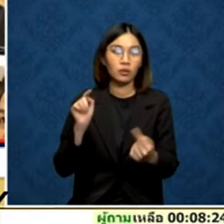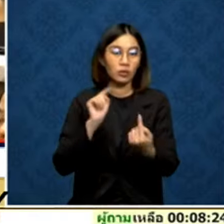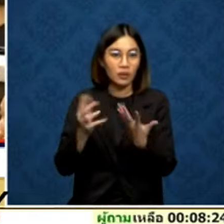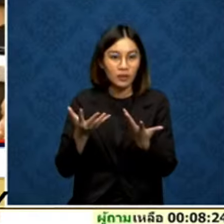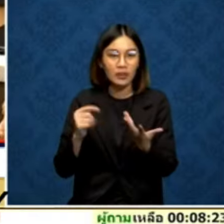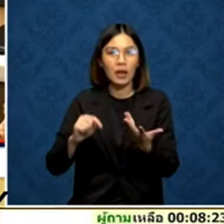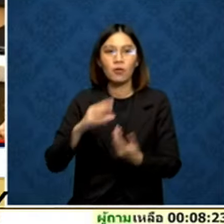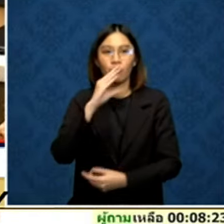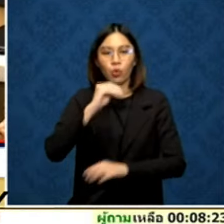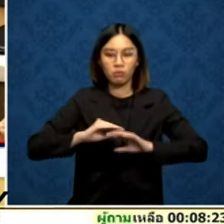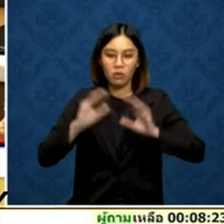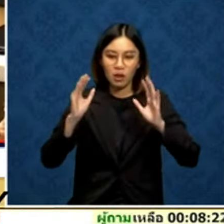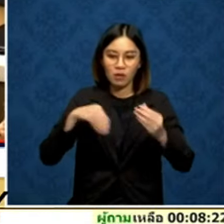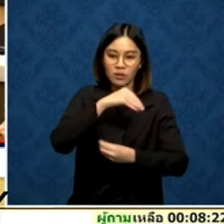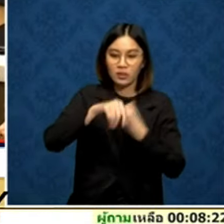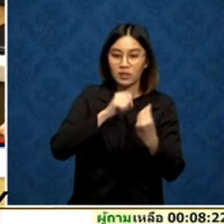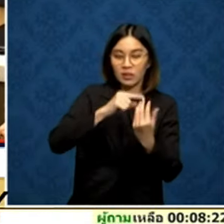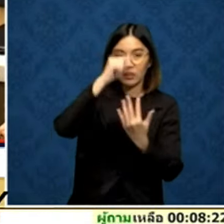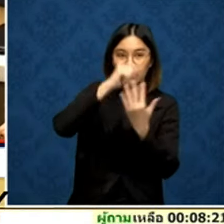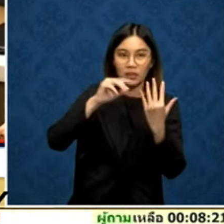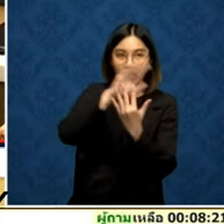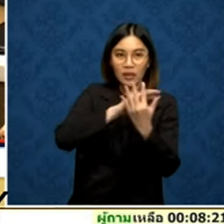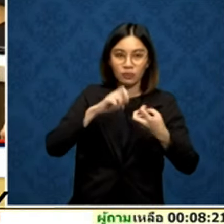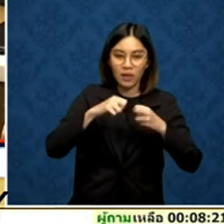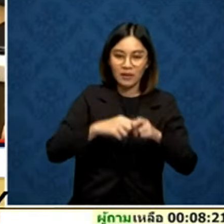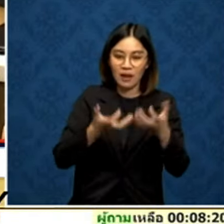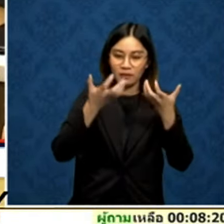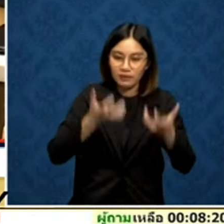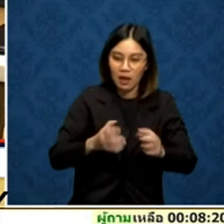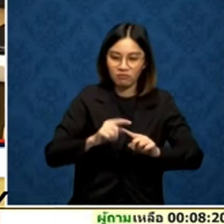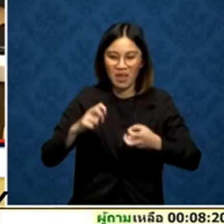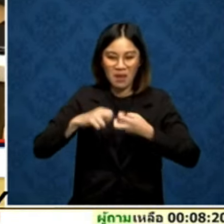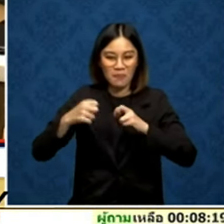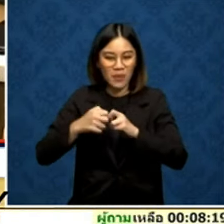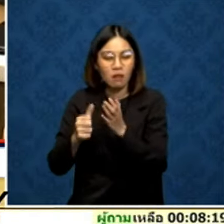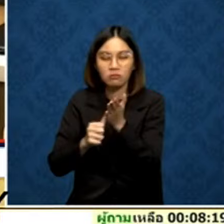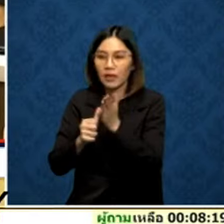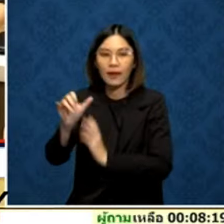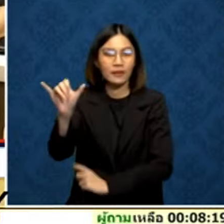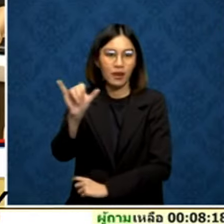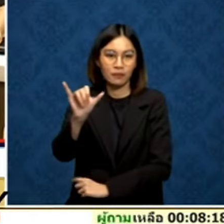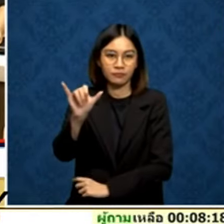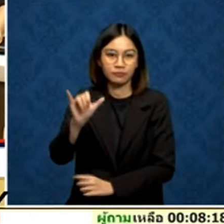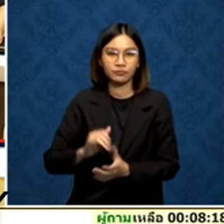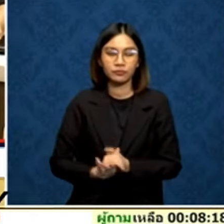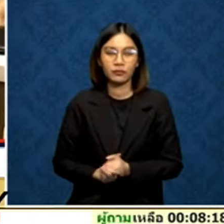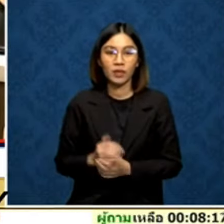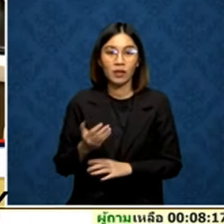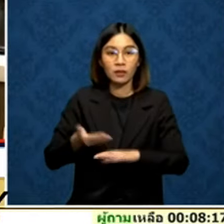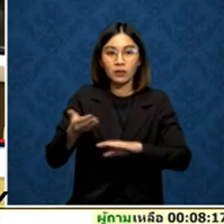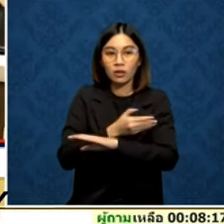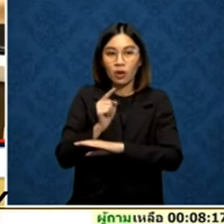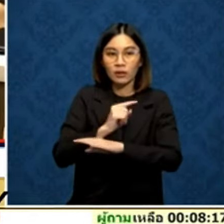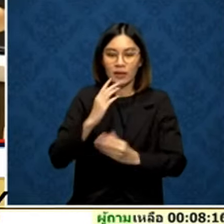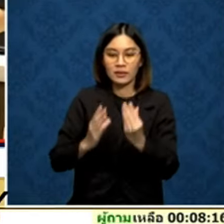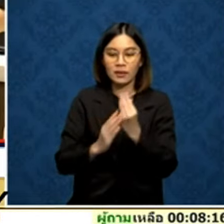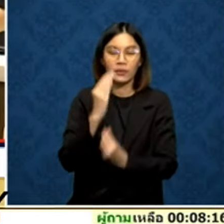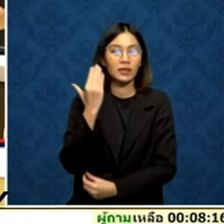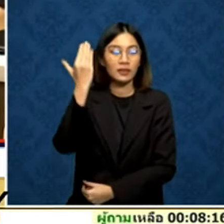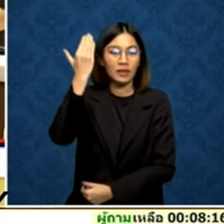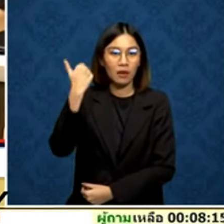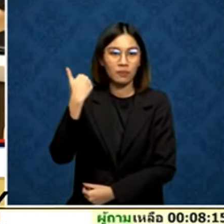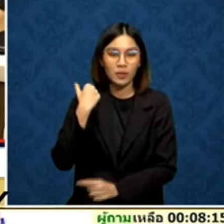เลิกพูดแล้วว่าเศรษฐกิจไทยเนี่ยมันวิกฤตแต่ปัญหามันยังไม่ได้รับการแก้ไขเลยค่ะที่ผ่านมาในช่วงสัปดาห์ที่ผ่านมานะค